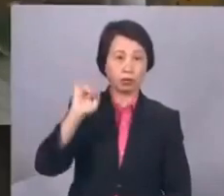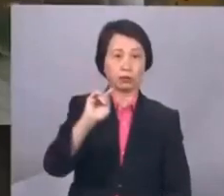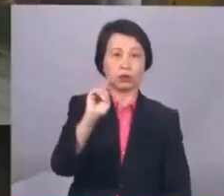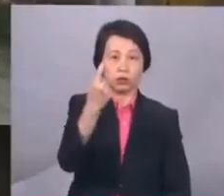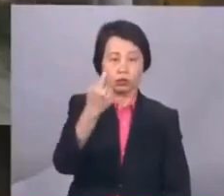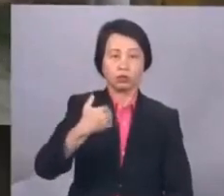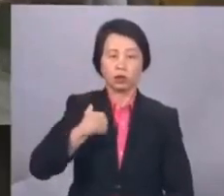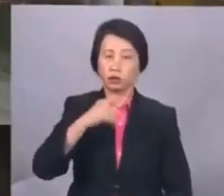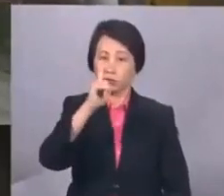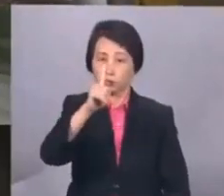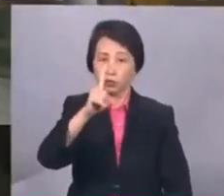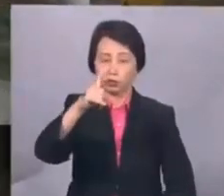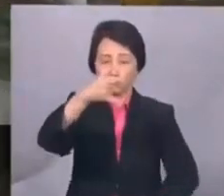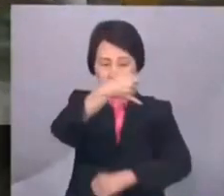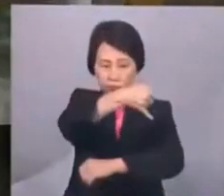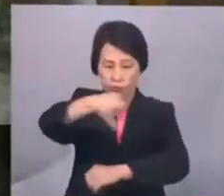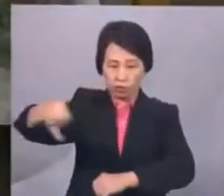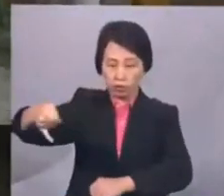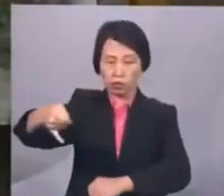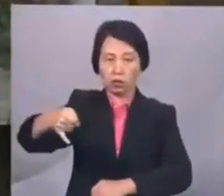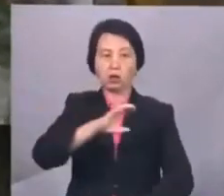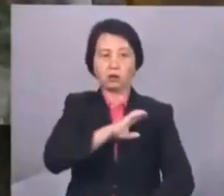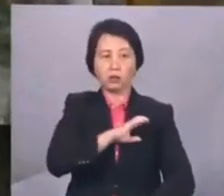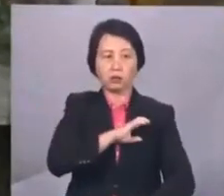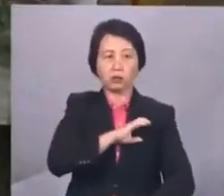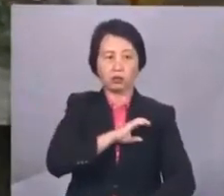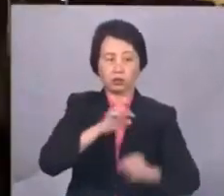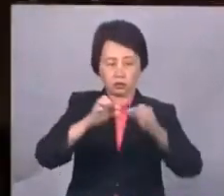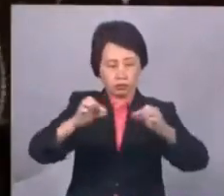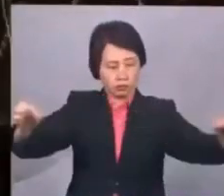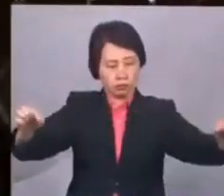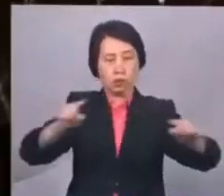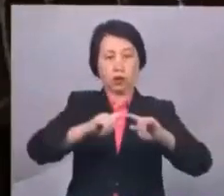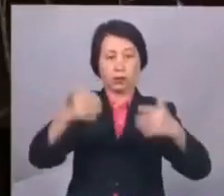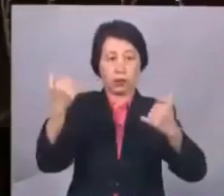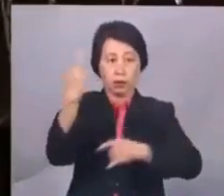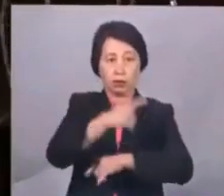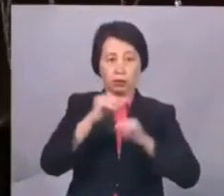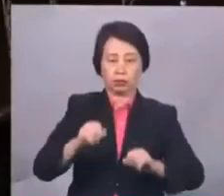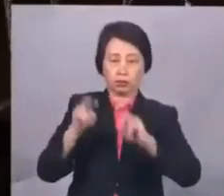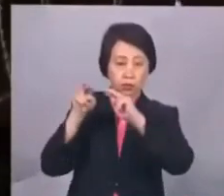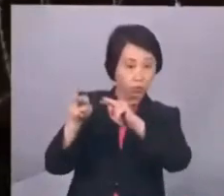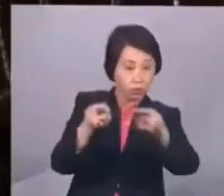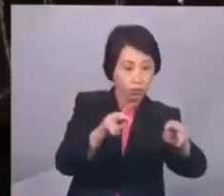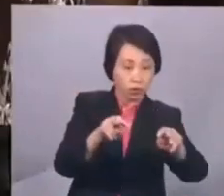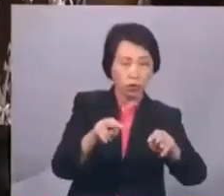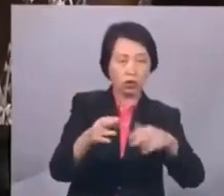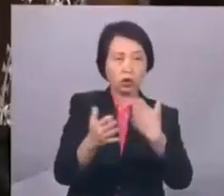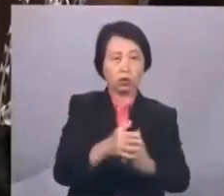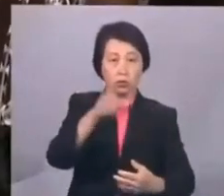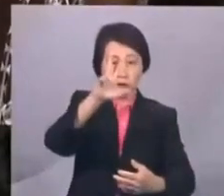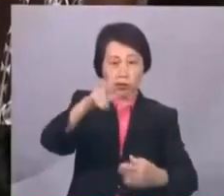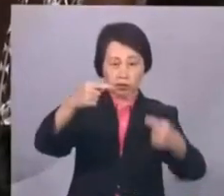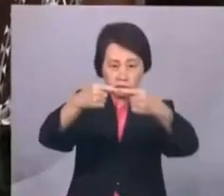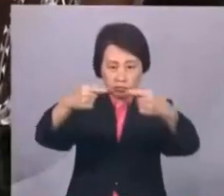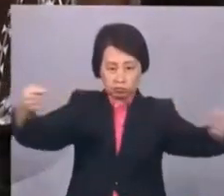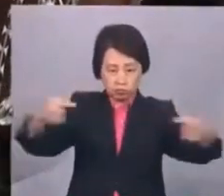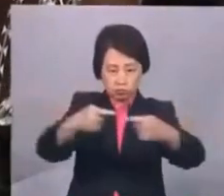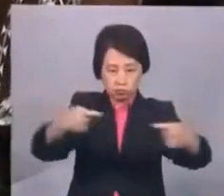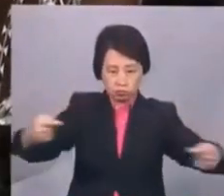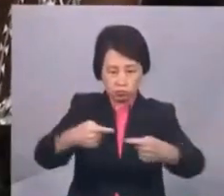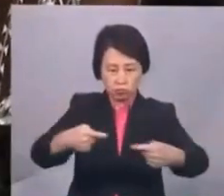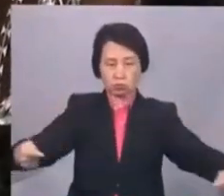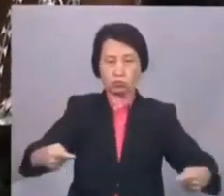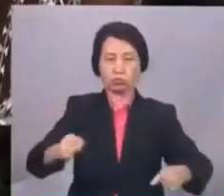satu garis ataupun garis polisi ini di pasca tetapi hari ini dapat kita saksikan sehingga chigga garisan ini menandai